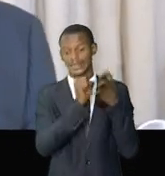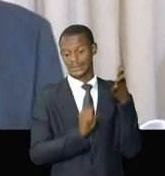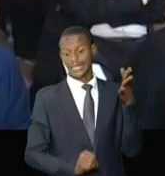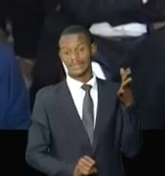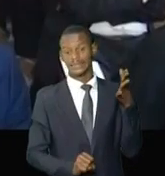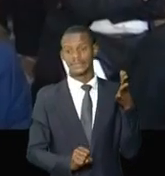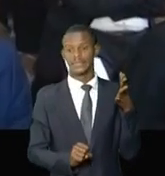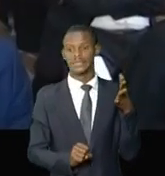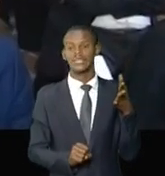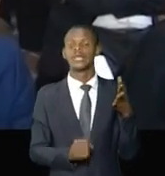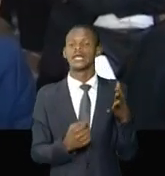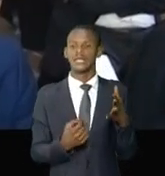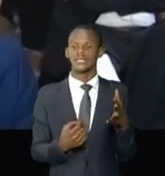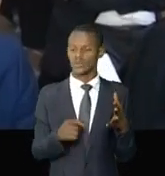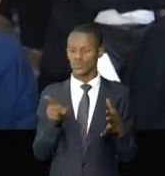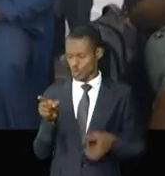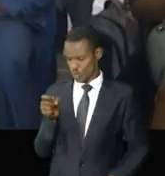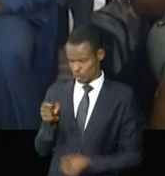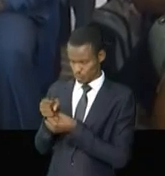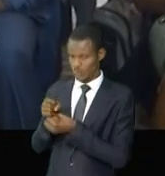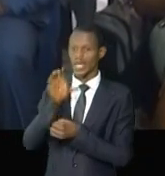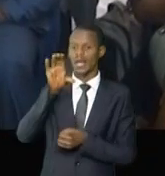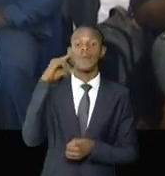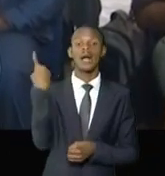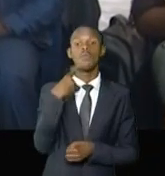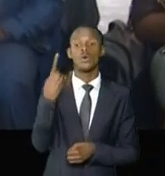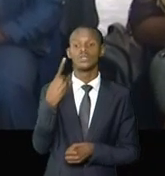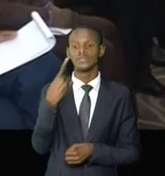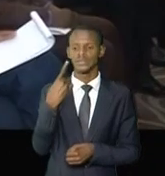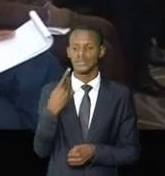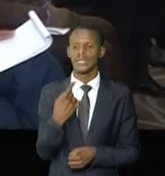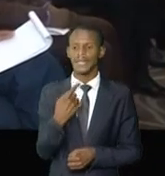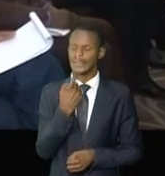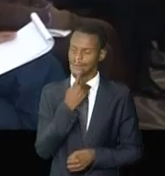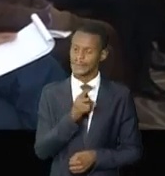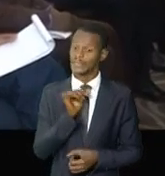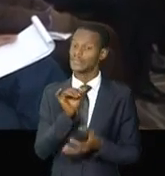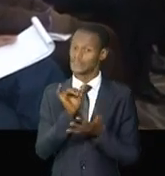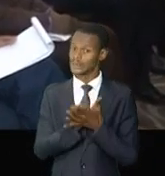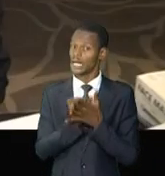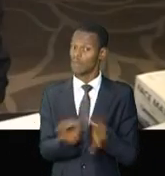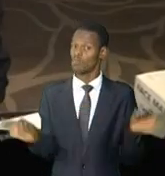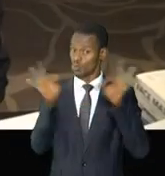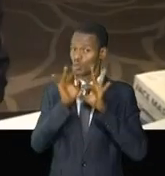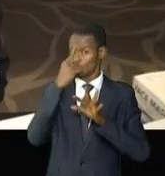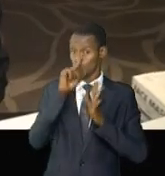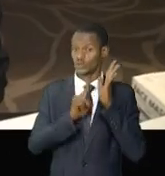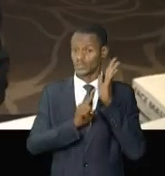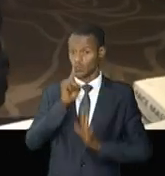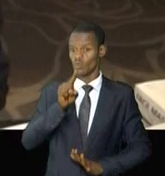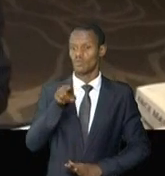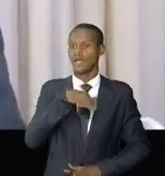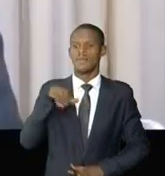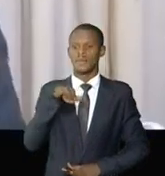cet annuaire, a bien compris la mesure de l'importance de cette œuvre dans le développement du pays. Plusieurs autres personnalités ont rehaussé de